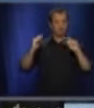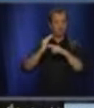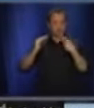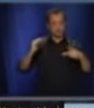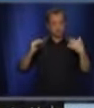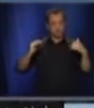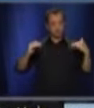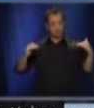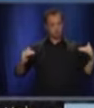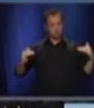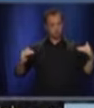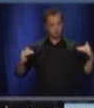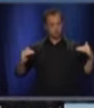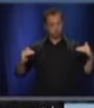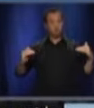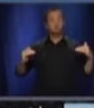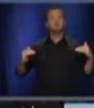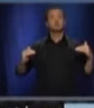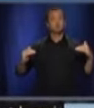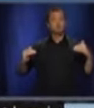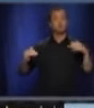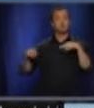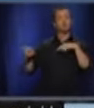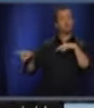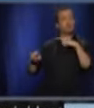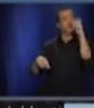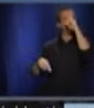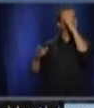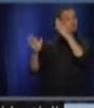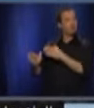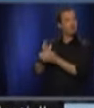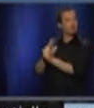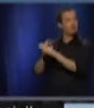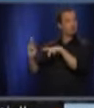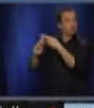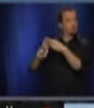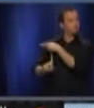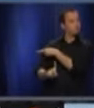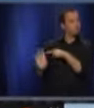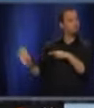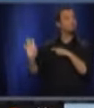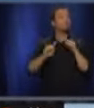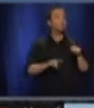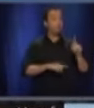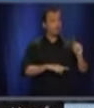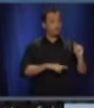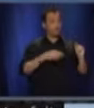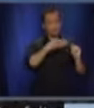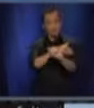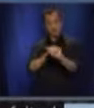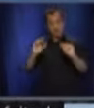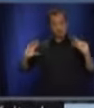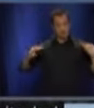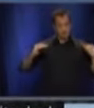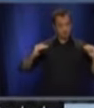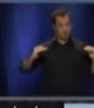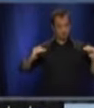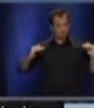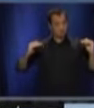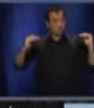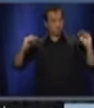vous donner plus d'informations de besoin, mais pour être rapide, là, le 20 à environ 60, on était dans